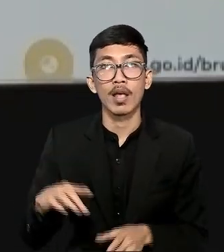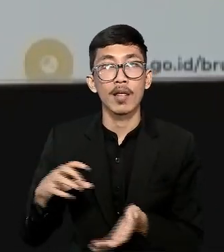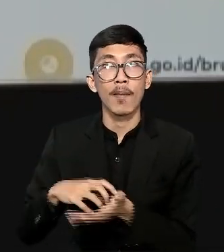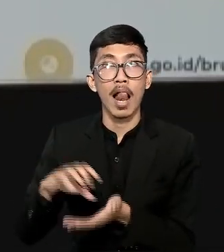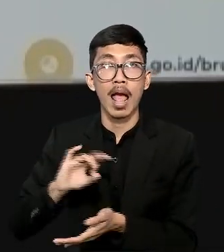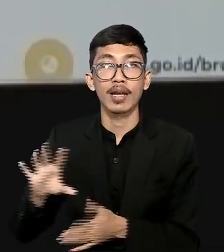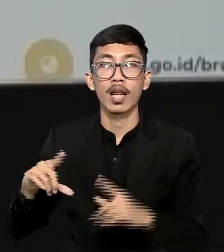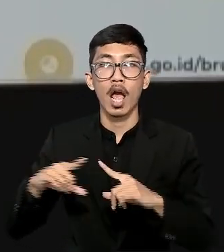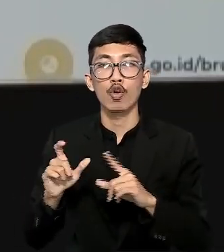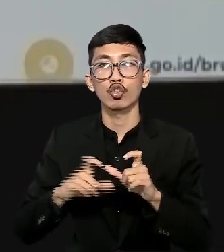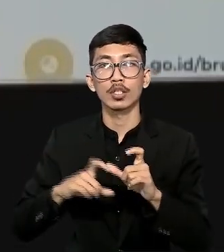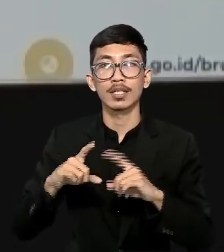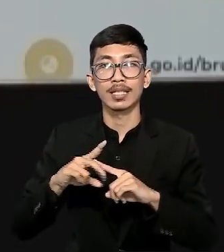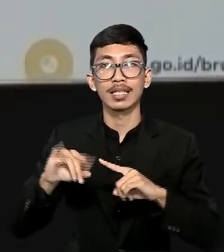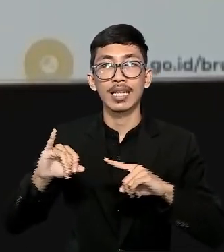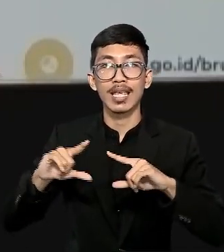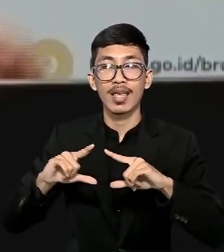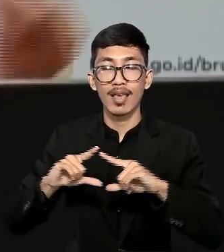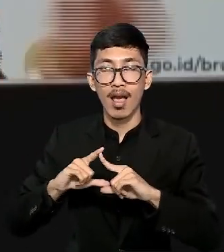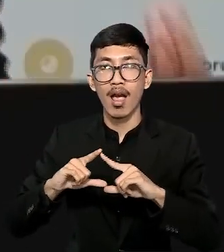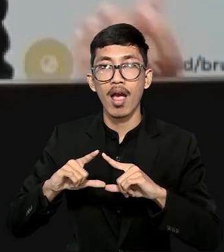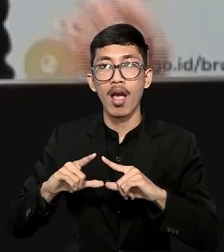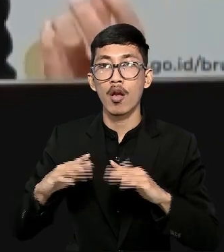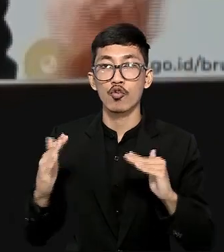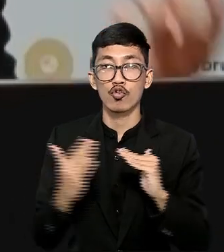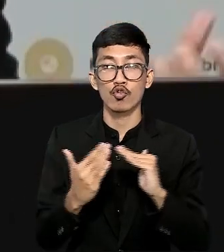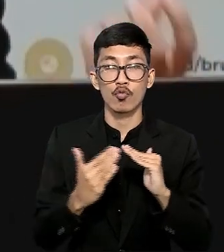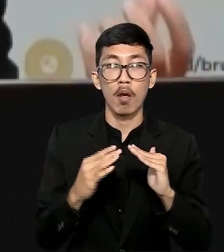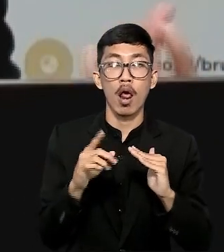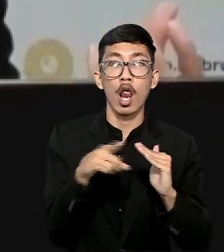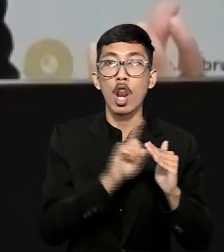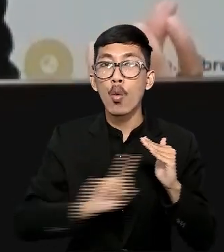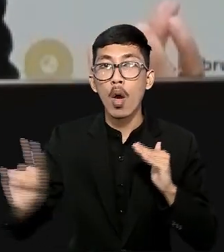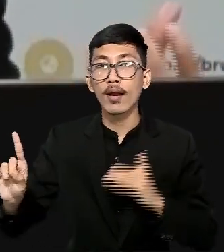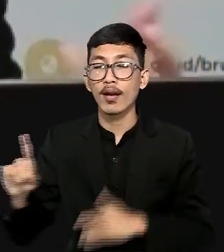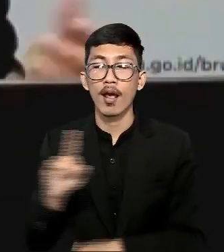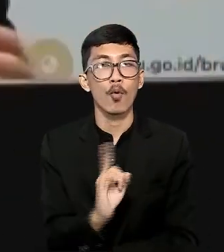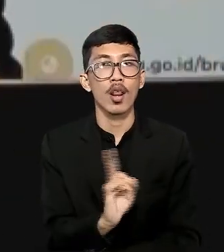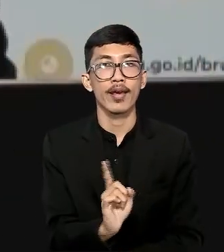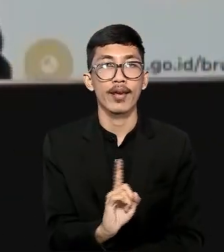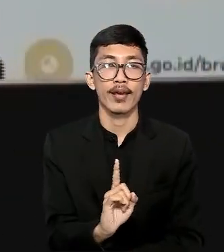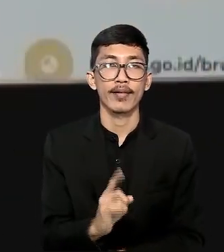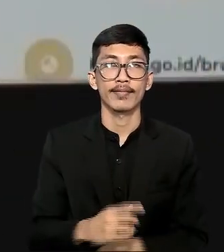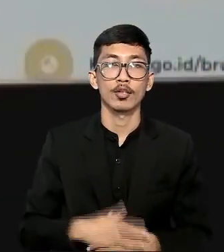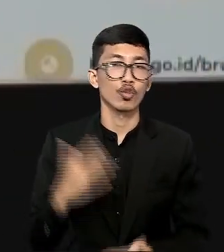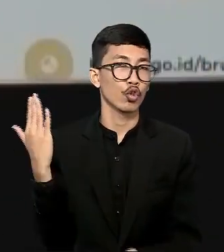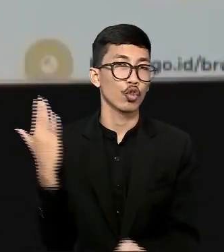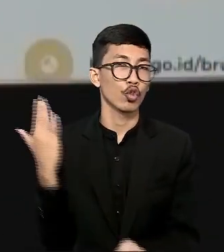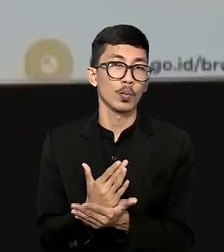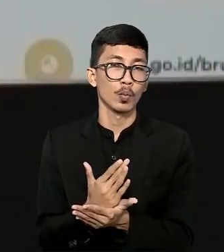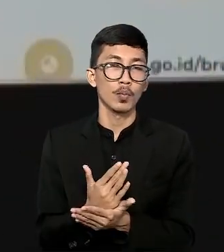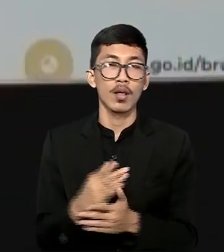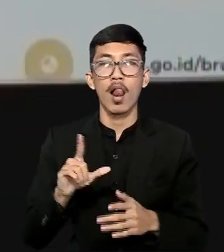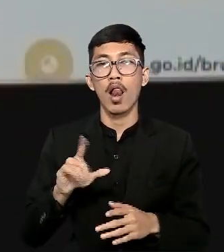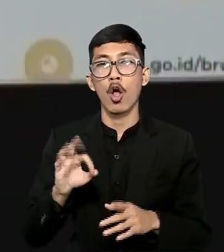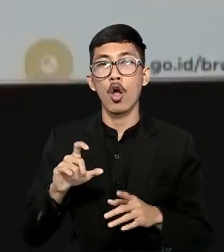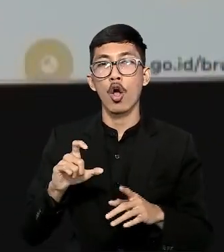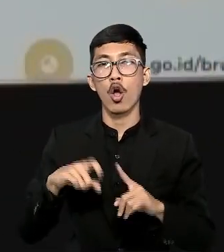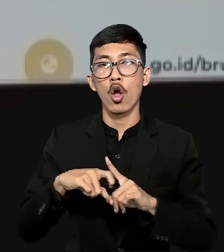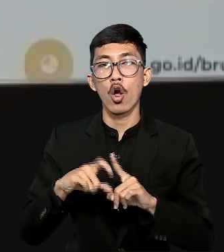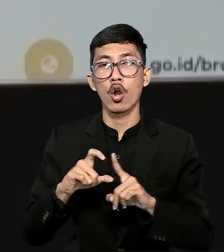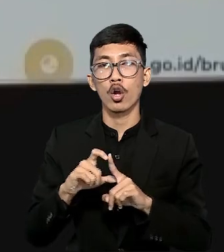tidak boleh keluar rumah kecuali untuk Katakanlah beli menentu pokok dan yang lain-lain jadi proses mobilitas ke